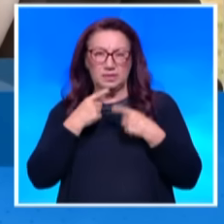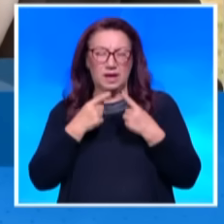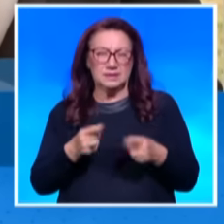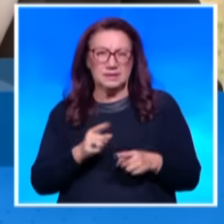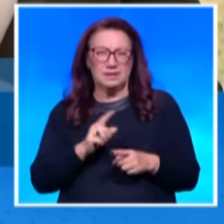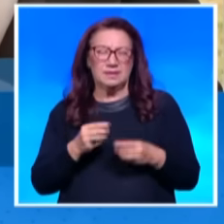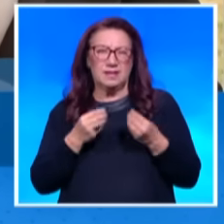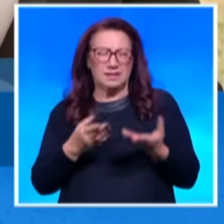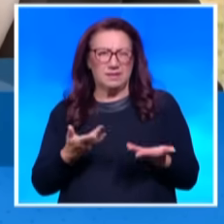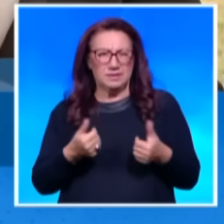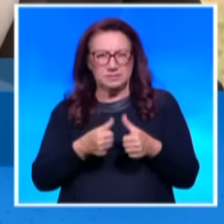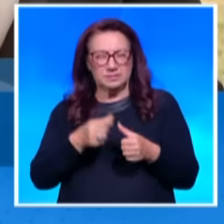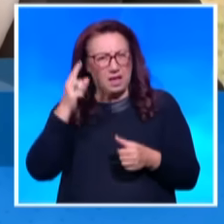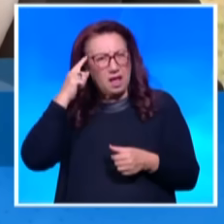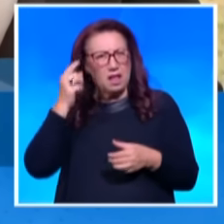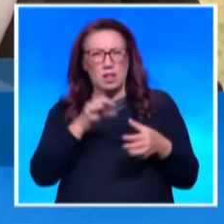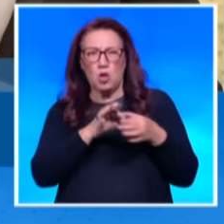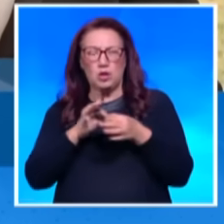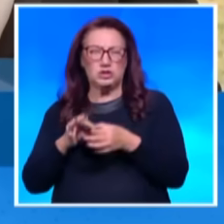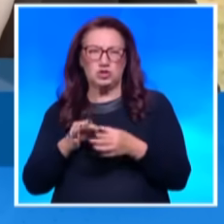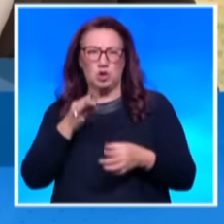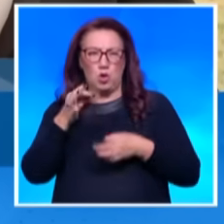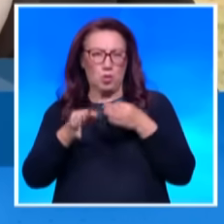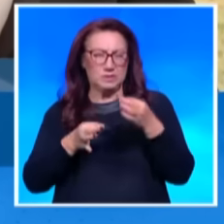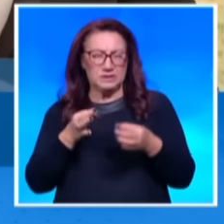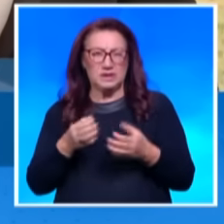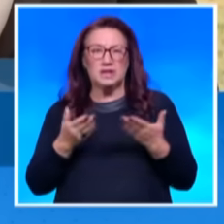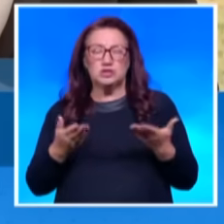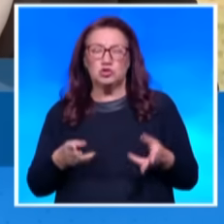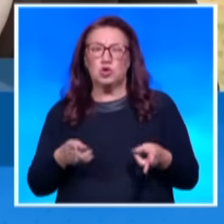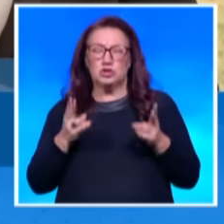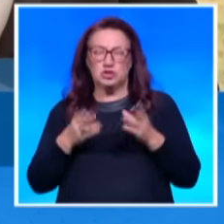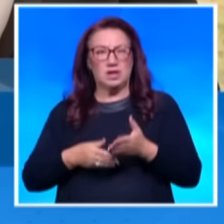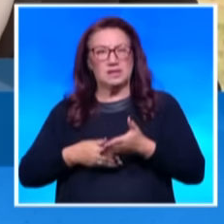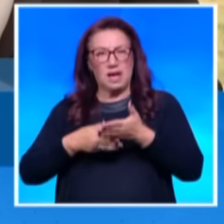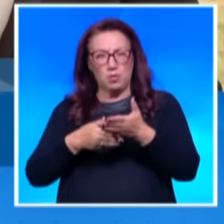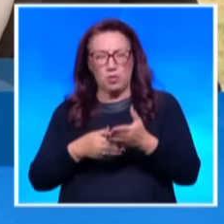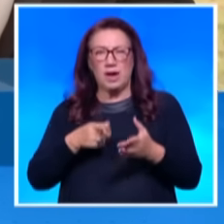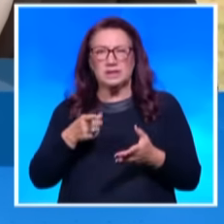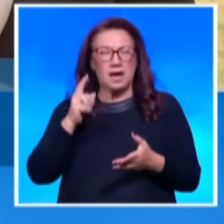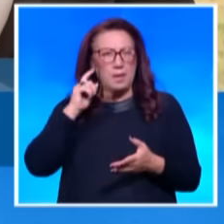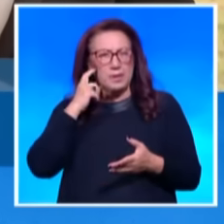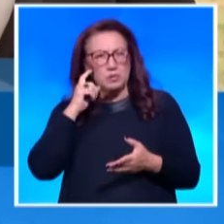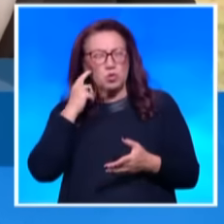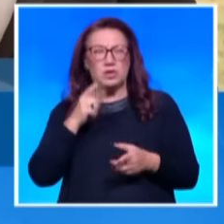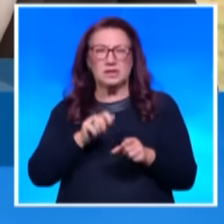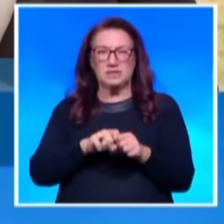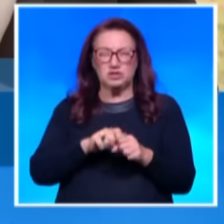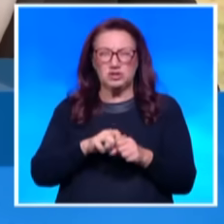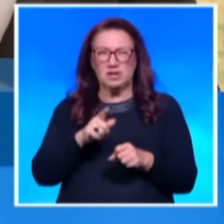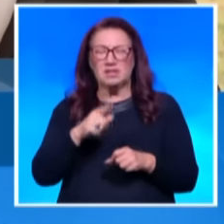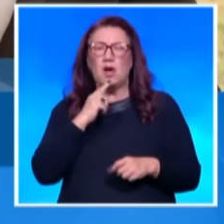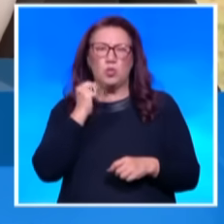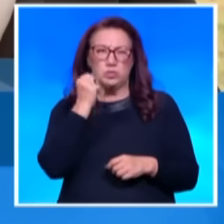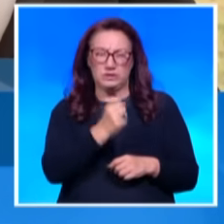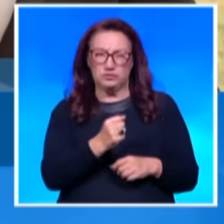логични обяснения за това, защо е решил да помага на предполагаемия извършител на бруталното убийство. А пред BTV говори